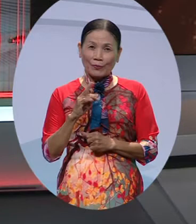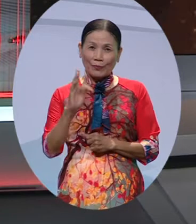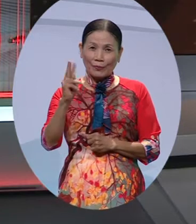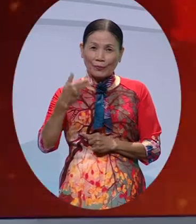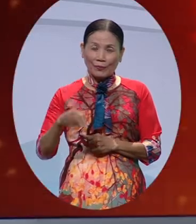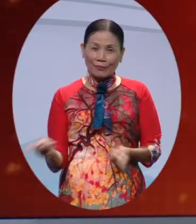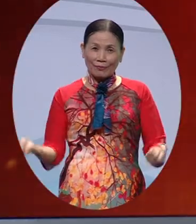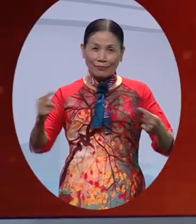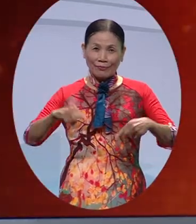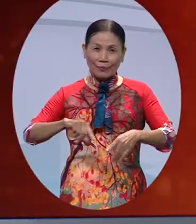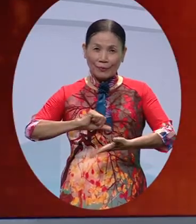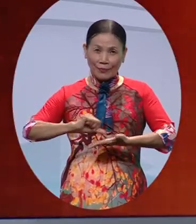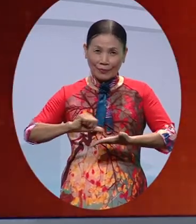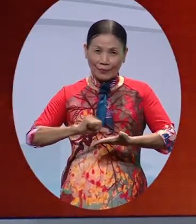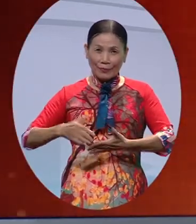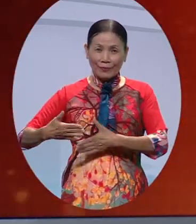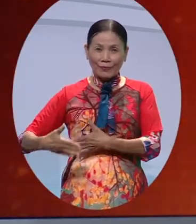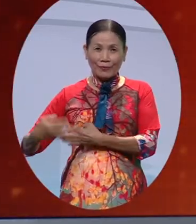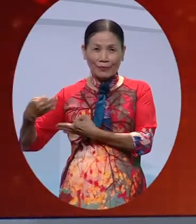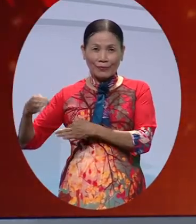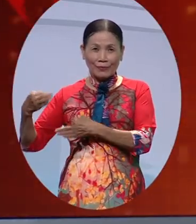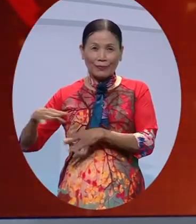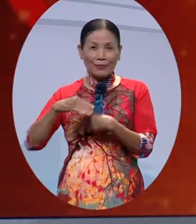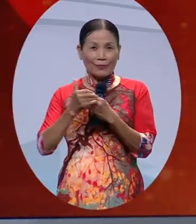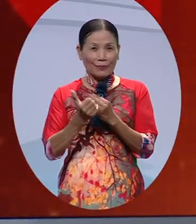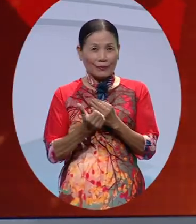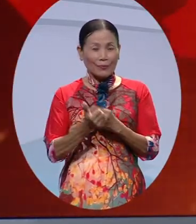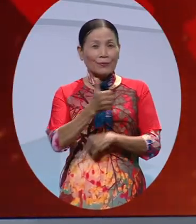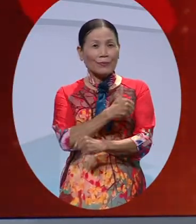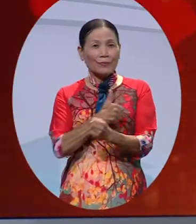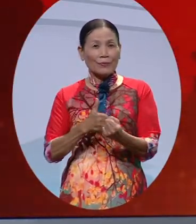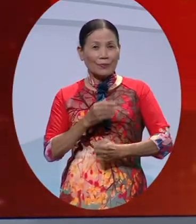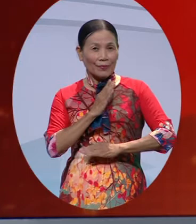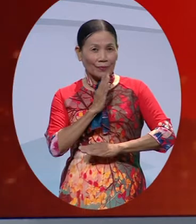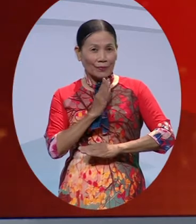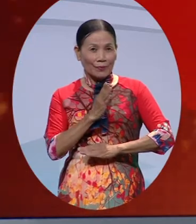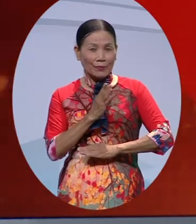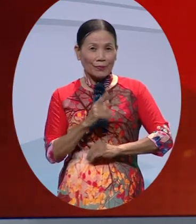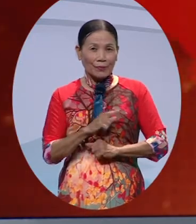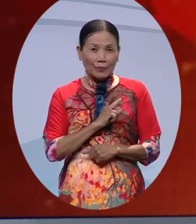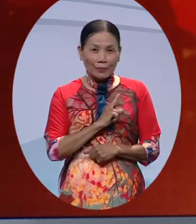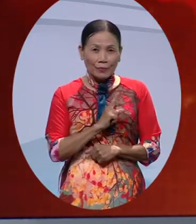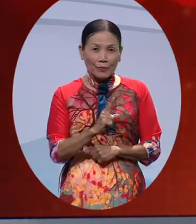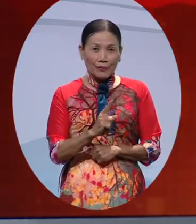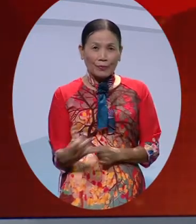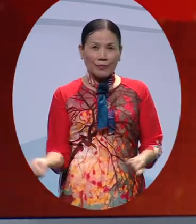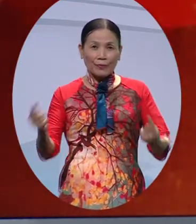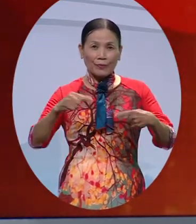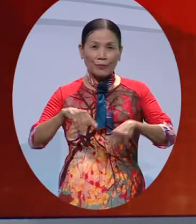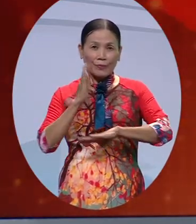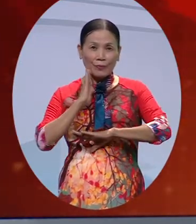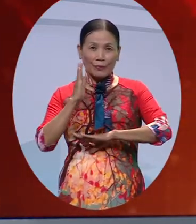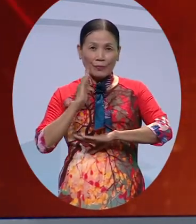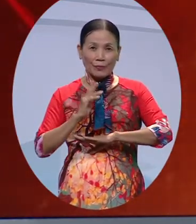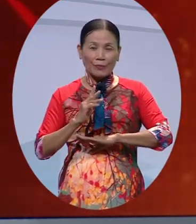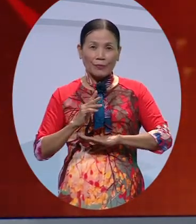tới Nha Trang tận hưởng kỳ nghỉ Tết và du xuân ý nghĩa bằng các hành động cụ thể. Hàng trăm điểm vệ sinh sát khuẩn phục vụ du khách tại đảo, gửi thông